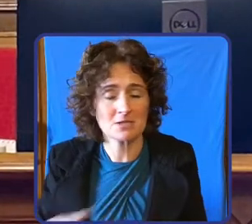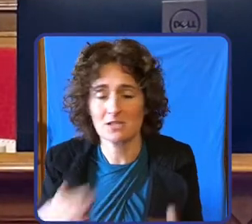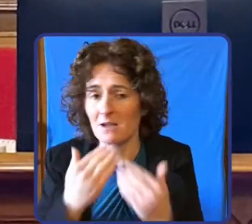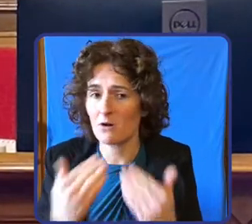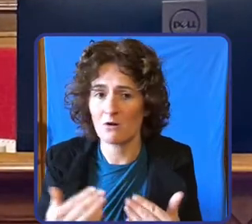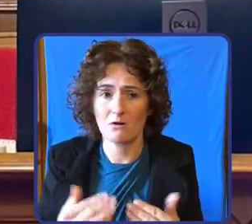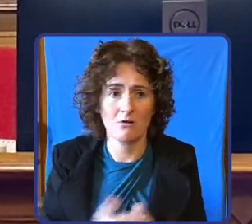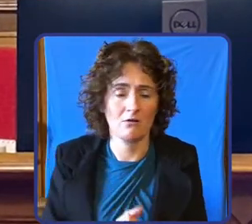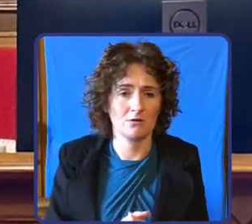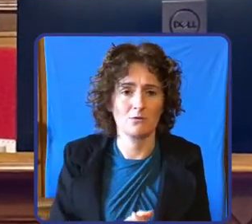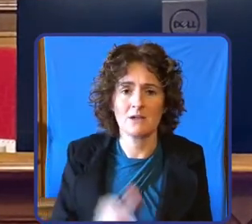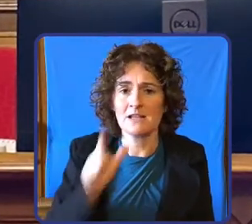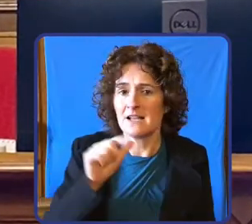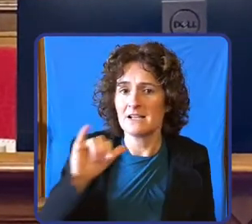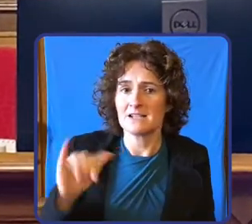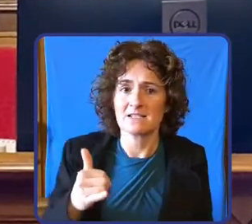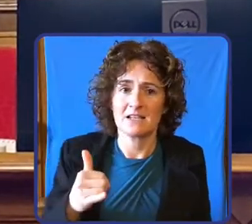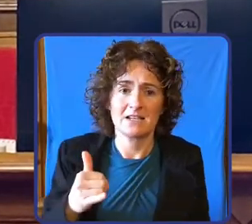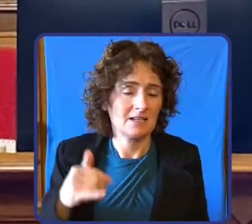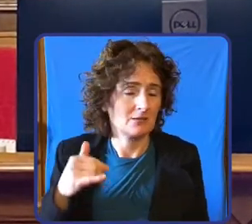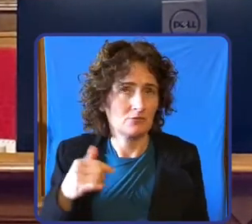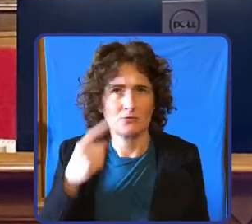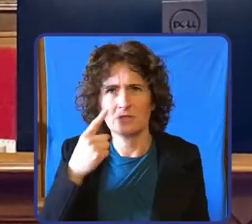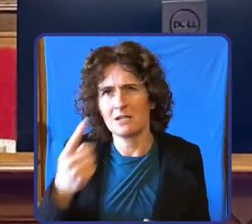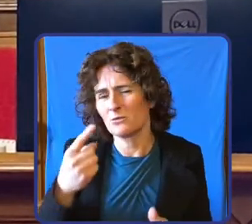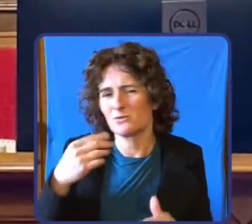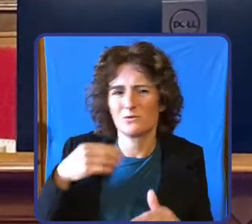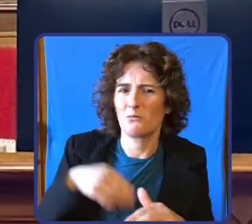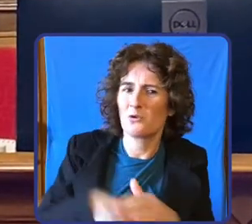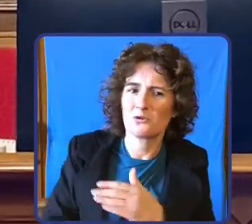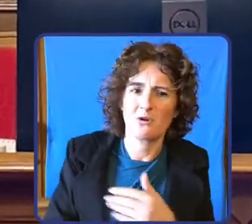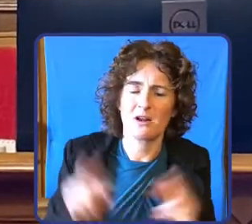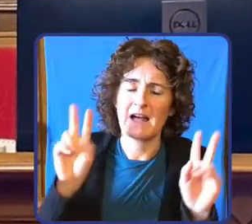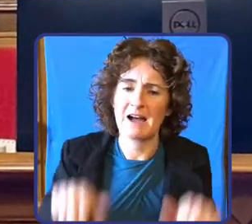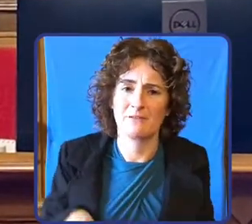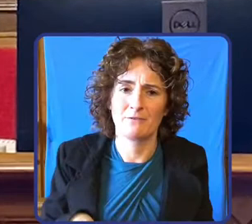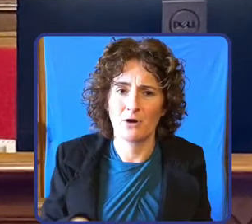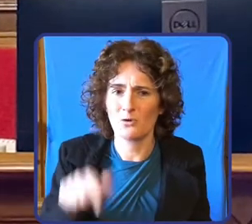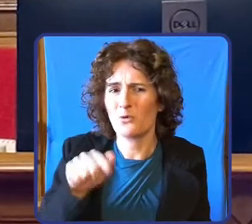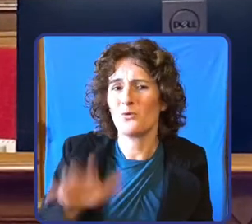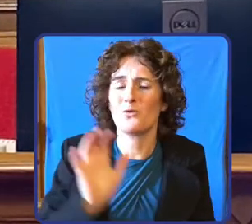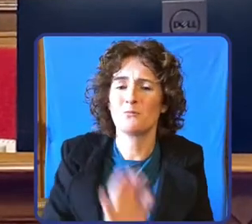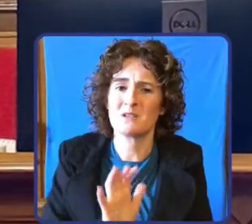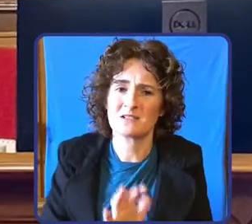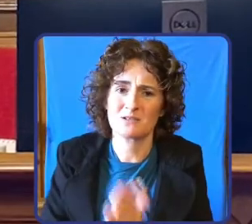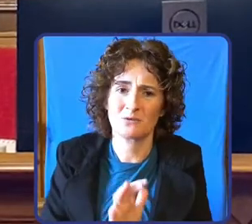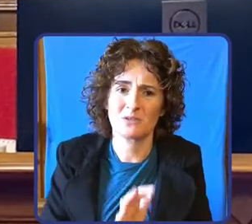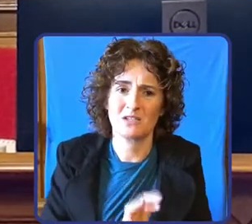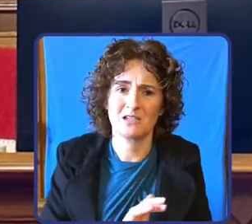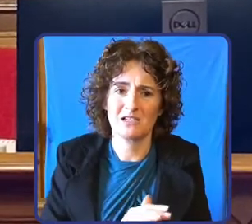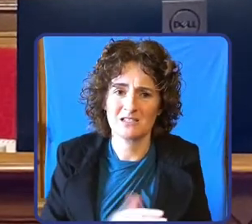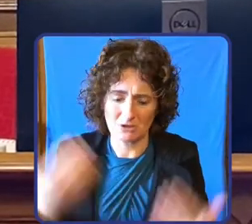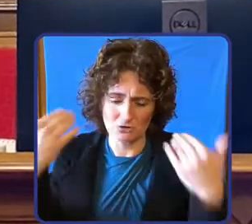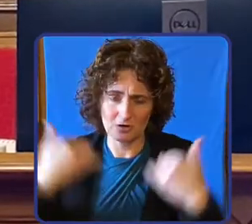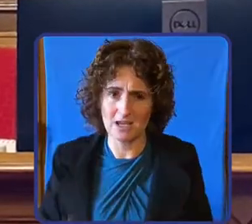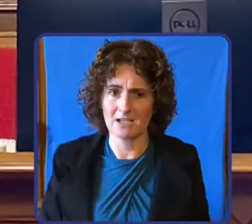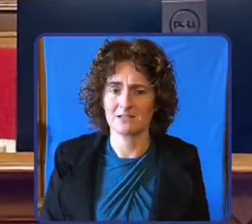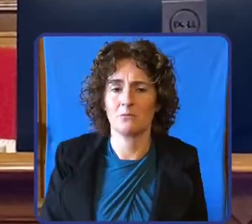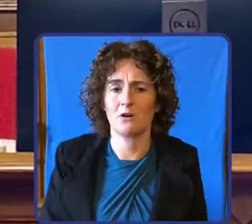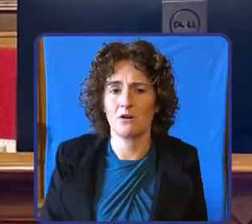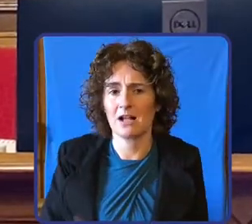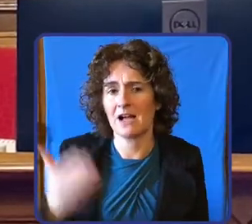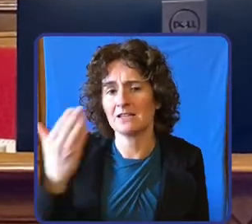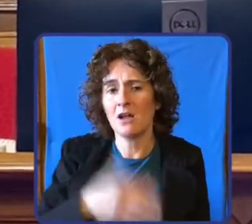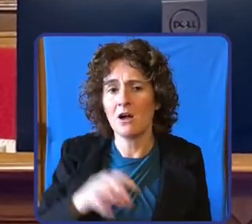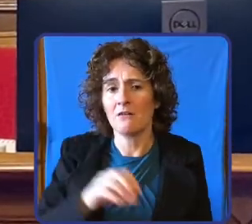alávaló Lázár János. Ő maga fogja ezt bebizonyítani azzal, hogy mit tesz. Jó? Nem én minősítem, ő magát fogja minősíteni. Ha a